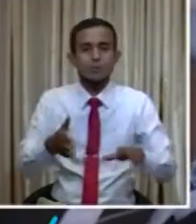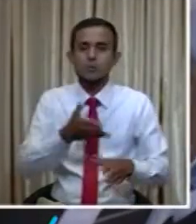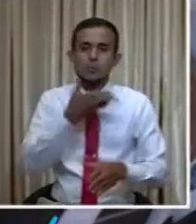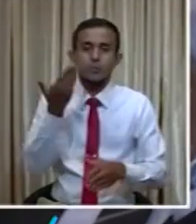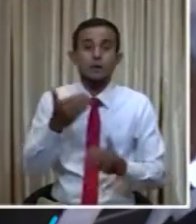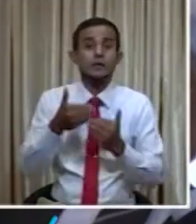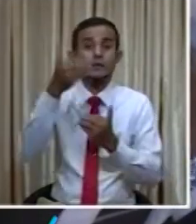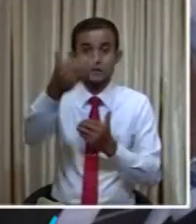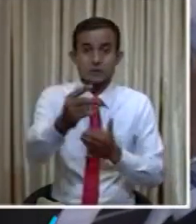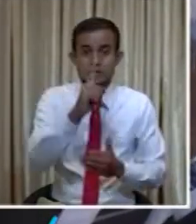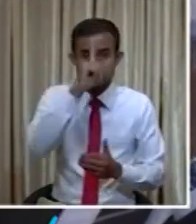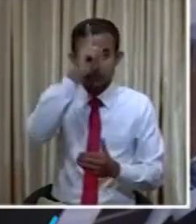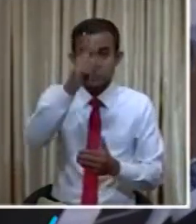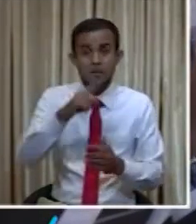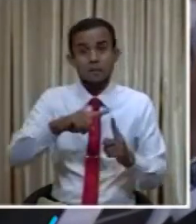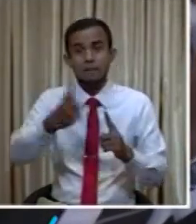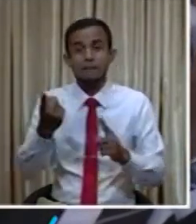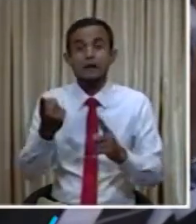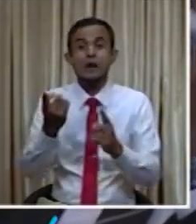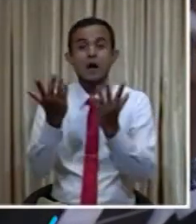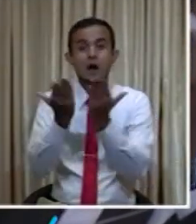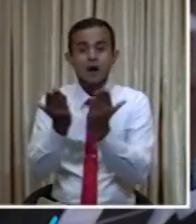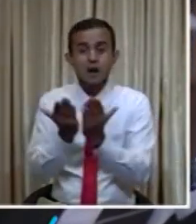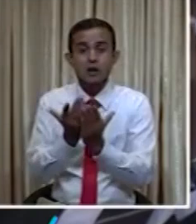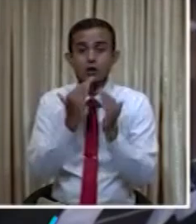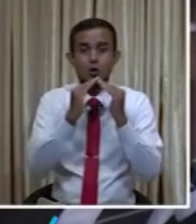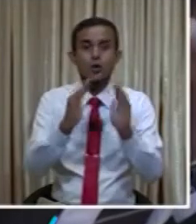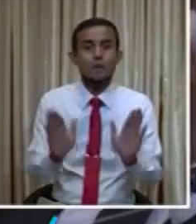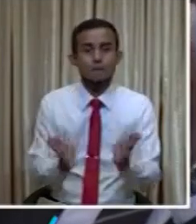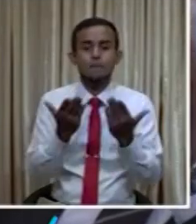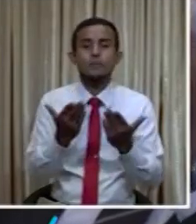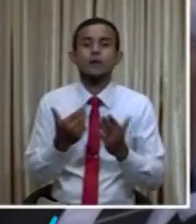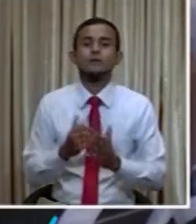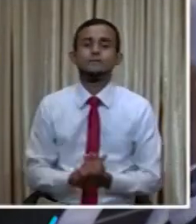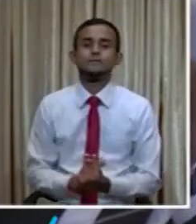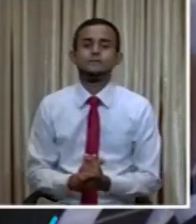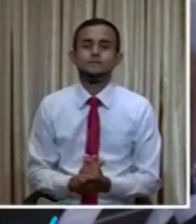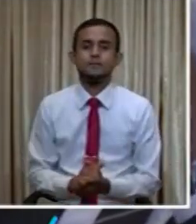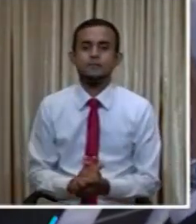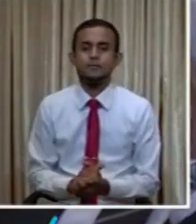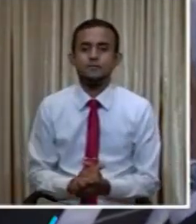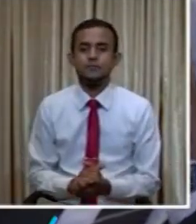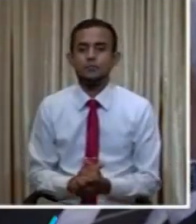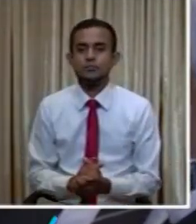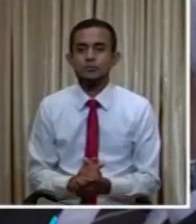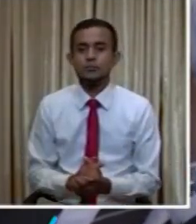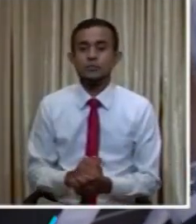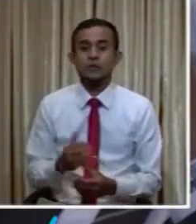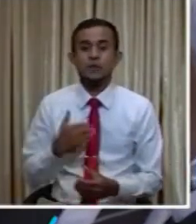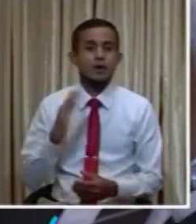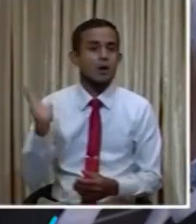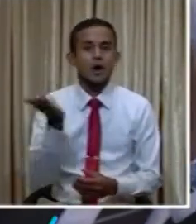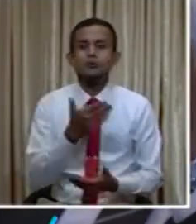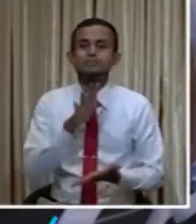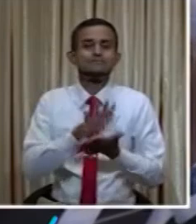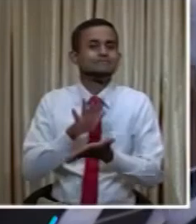ඉදිරි සතියේ අපි අනිකුත් ශ්‍රේණි පාසල් වල ආරම්භ කරනවා කර කතානායකතුමනි. ඒ නිසා අපි කවුරුත්